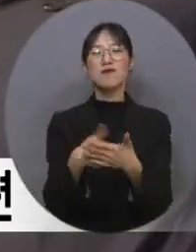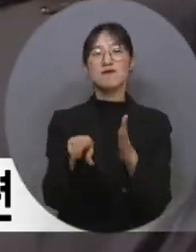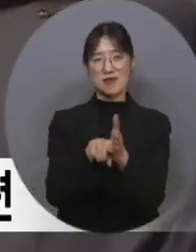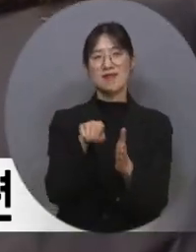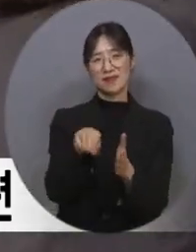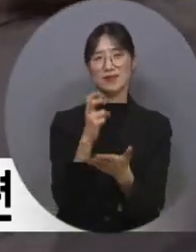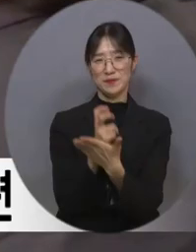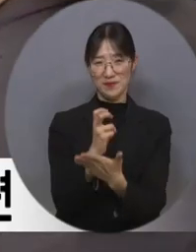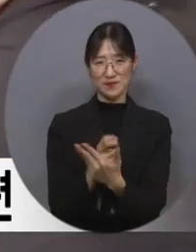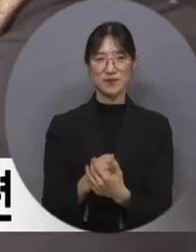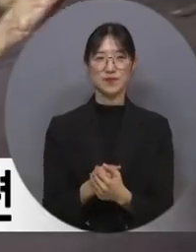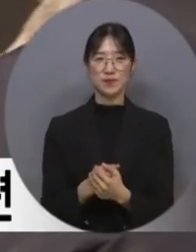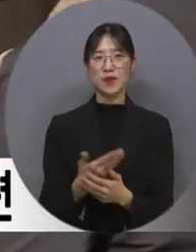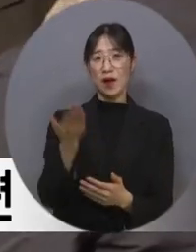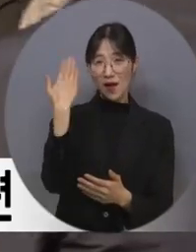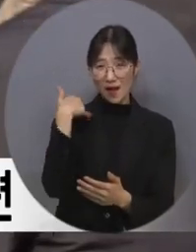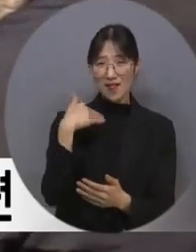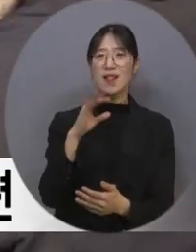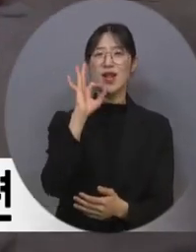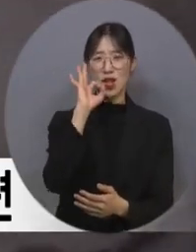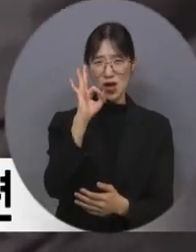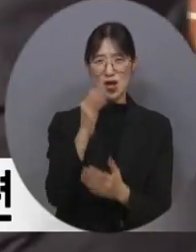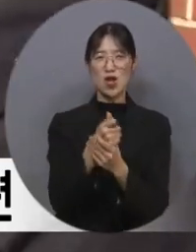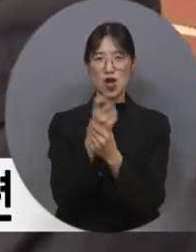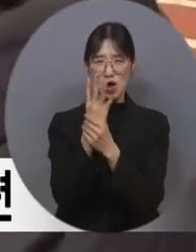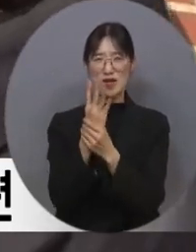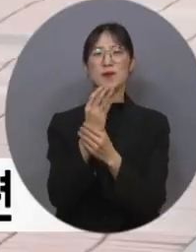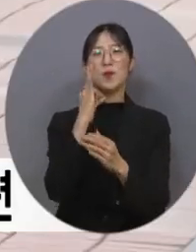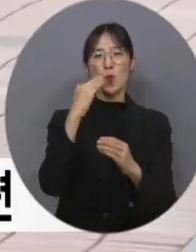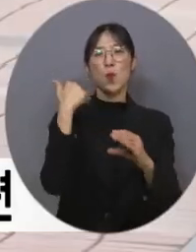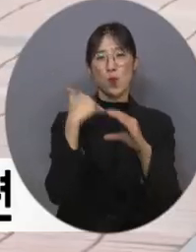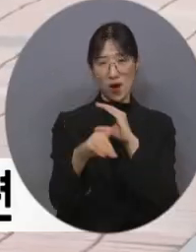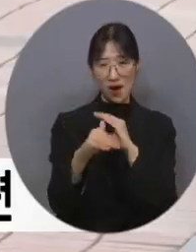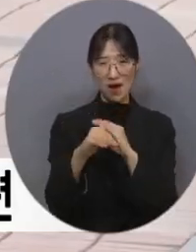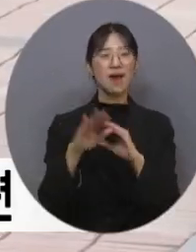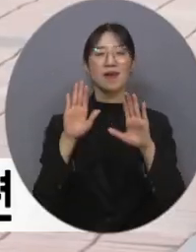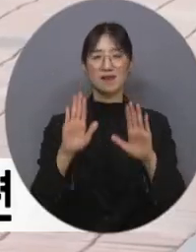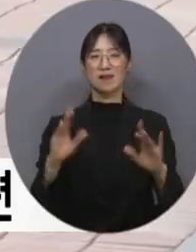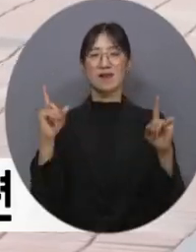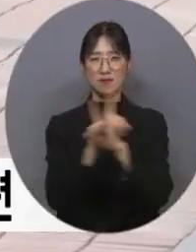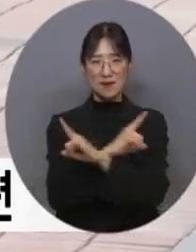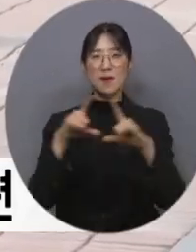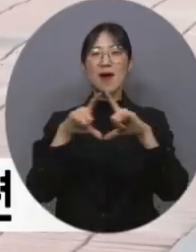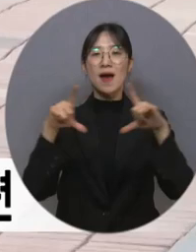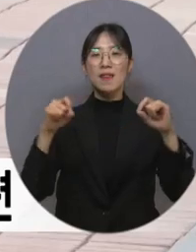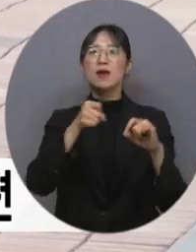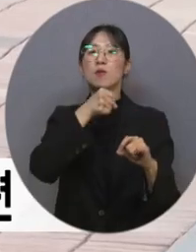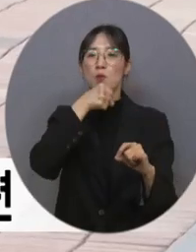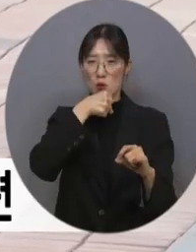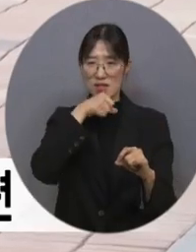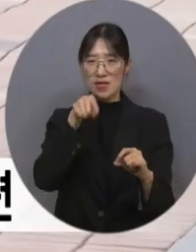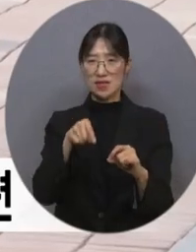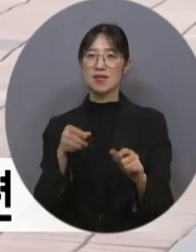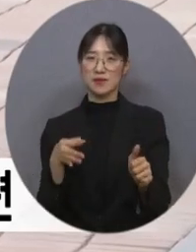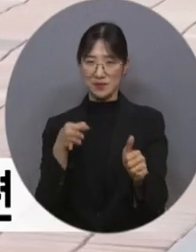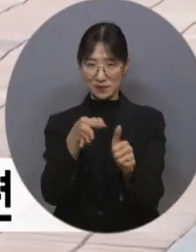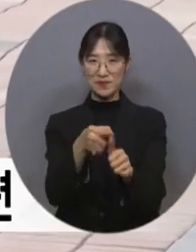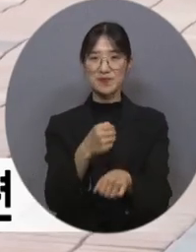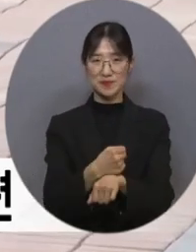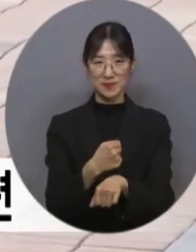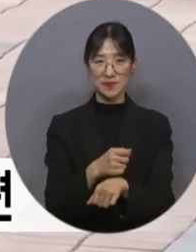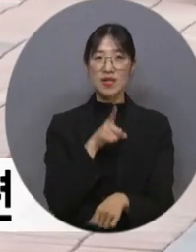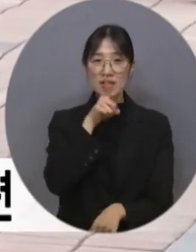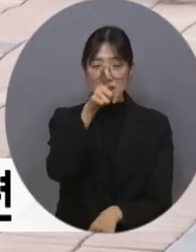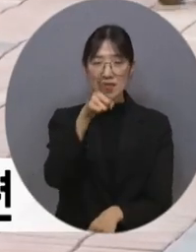기초생활보장제도입니다. 기존에는 현금 계좌이체 방식이었지만 올해부터는 카드 포인트 형태로 지급됩니다.